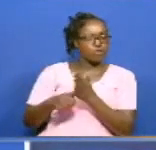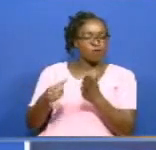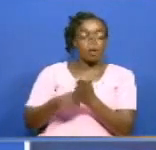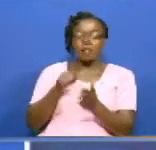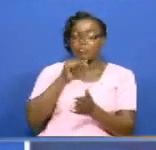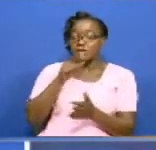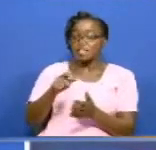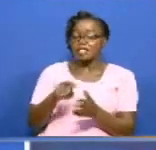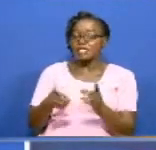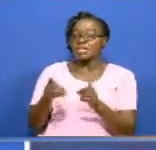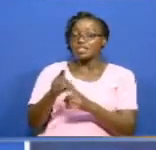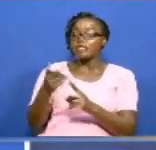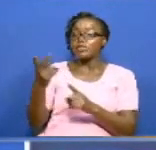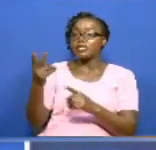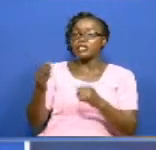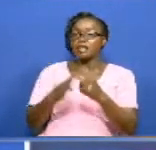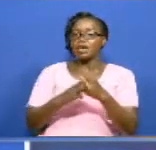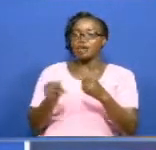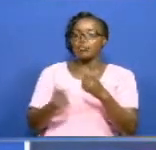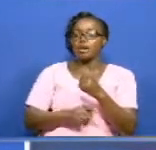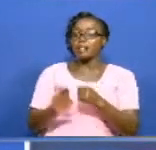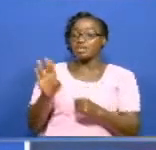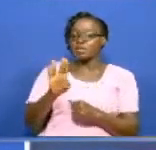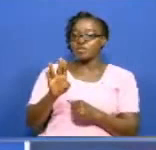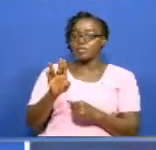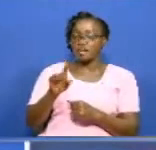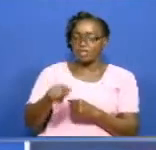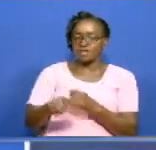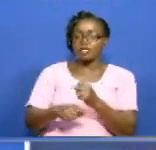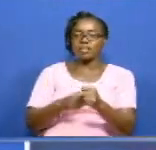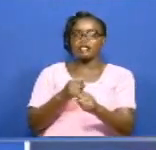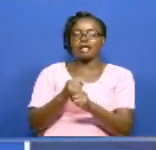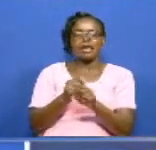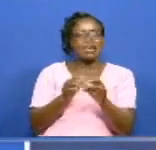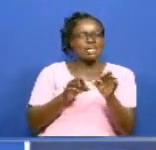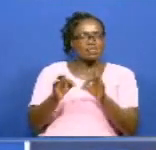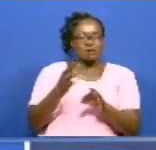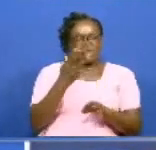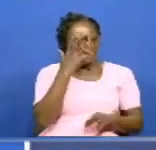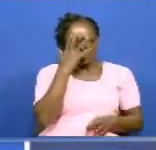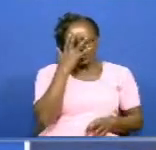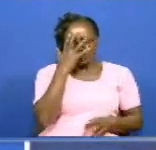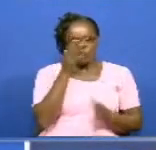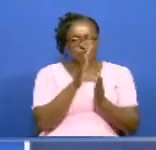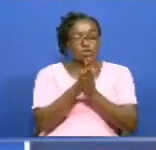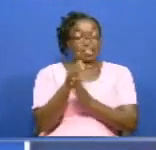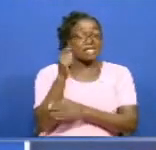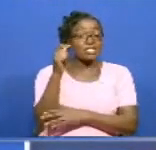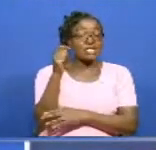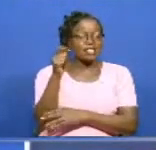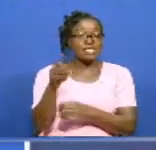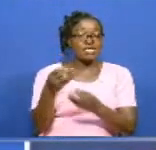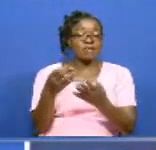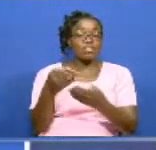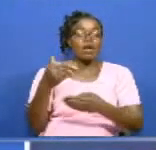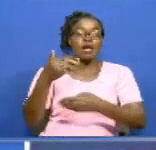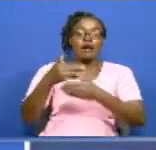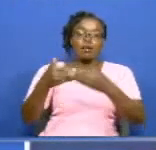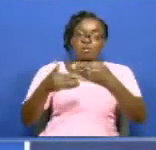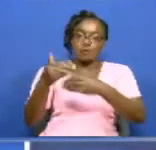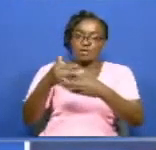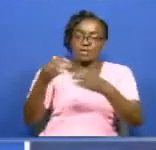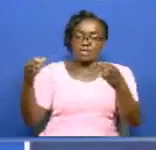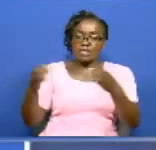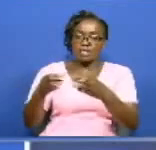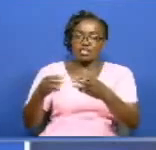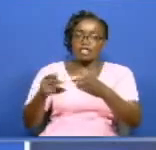kwamba mnamo tarehe 29 mwezi Aprili mwaka huu alieleza kufadhaishwa na utoaji zabuni wa ujenzi wa darasa kwenye shule ya